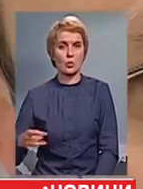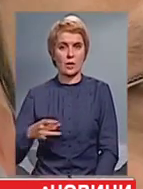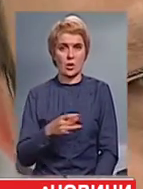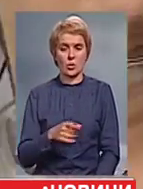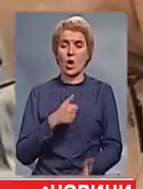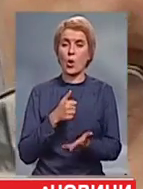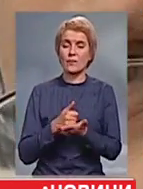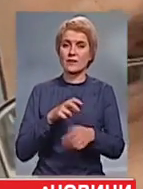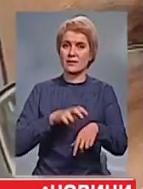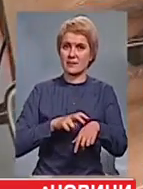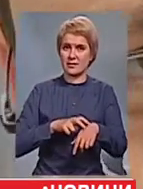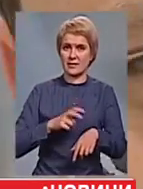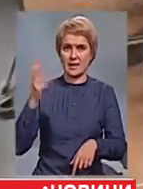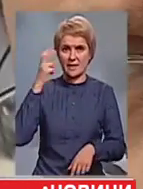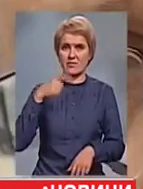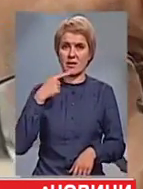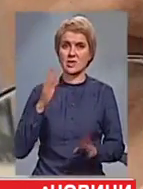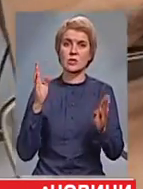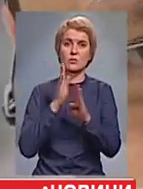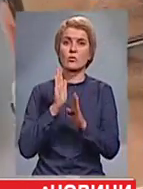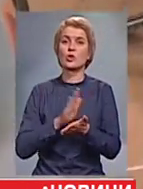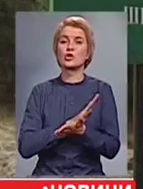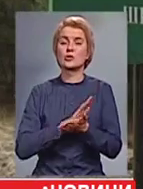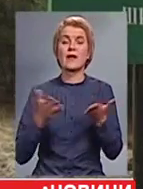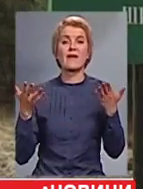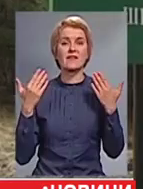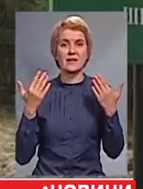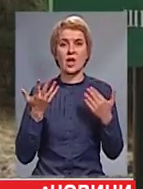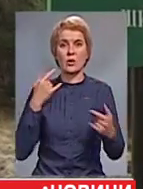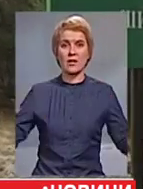Києва стверджує, повітря стане чистішим у вихідні, коли на